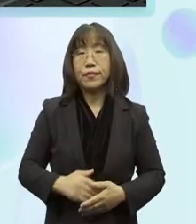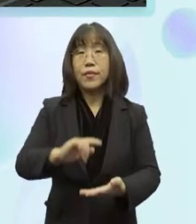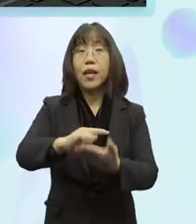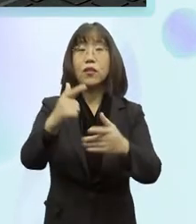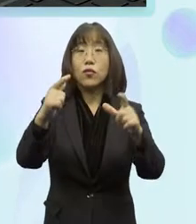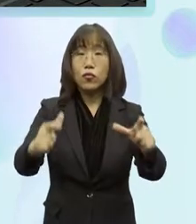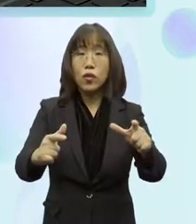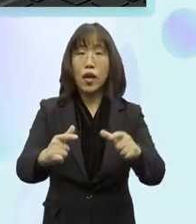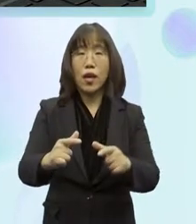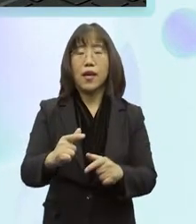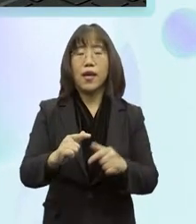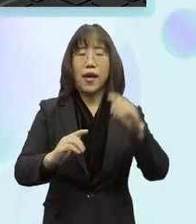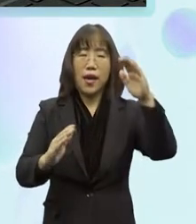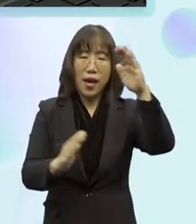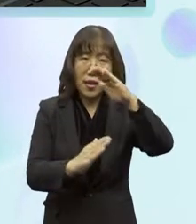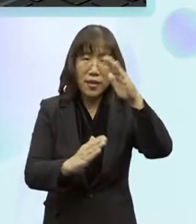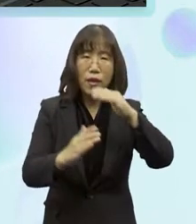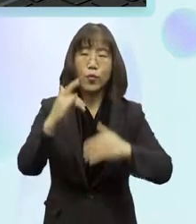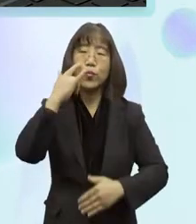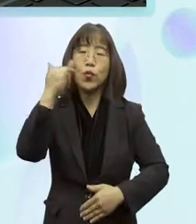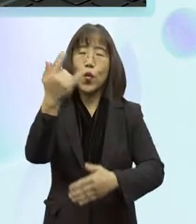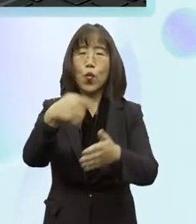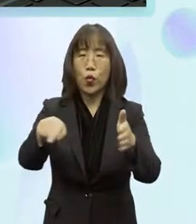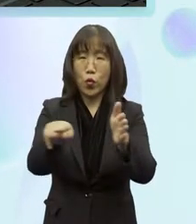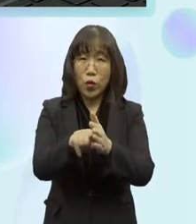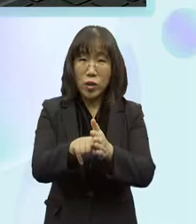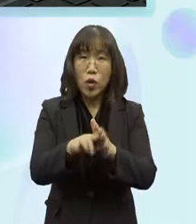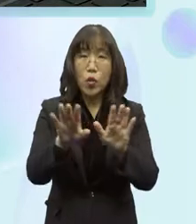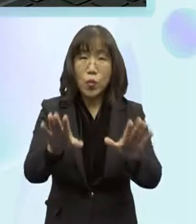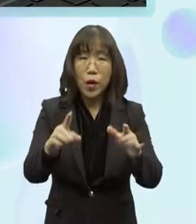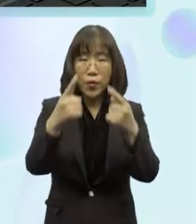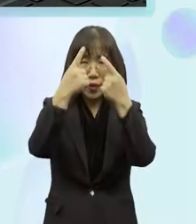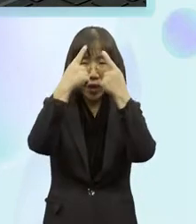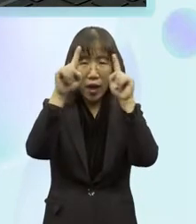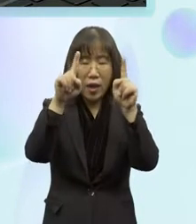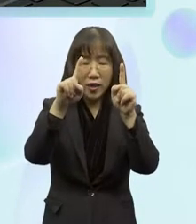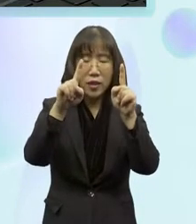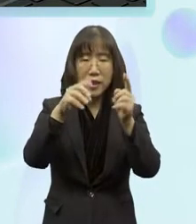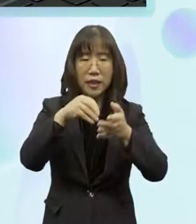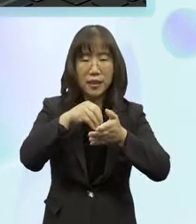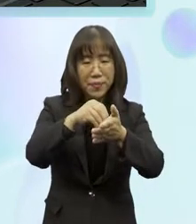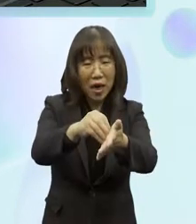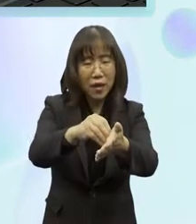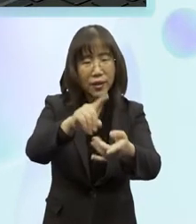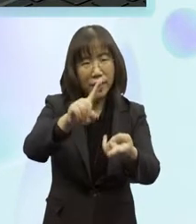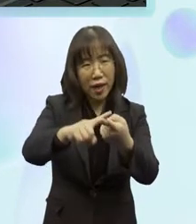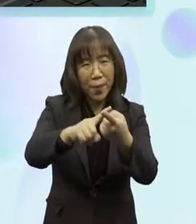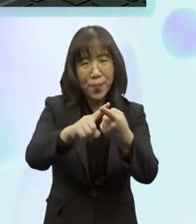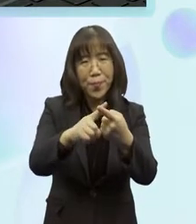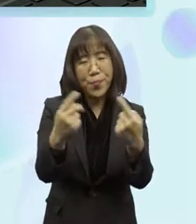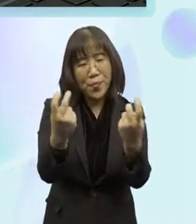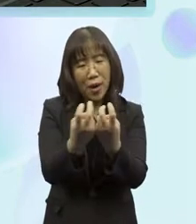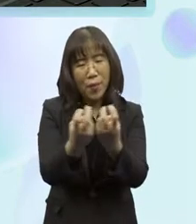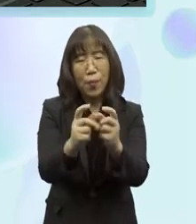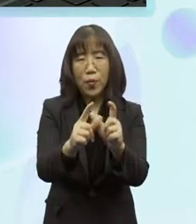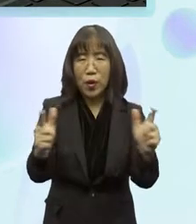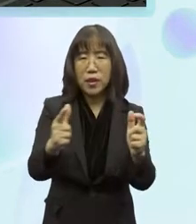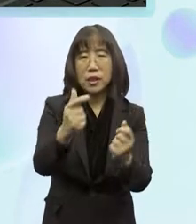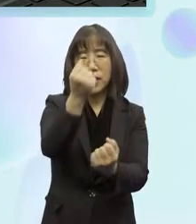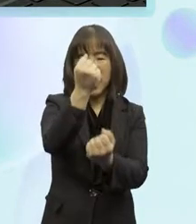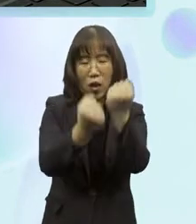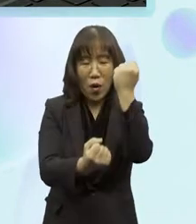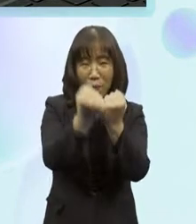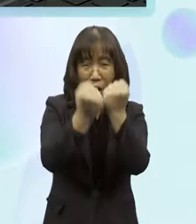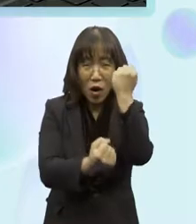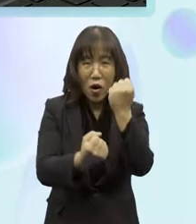보냈는데요. 강서구가 수험생과 학부모를 위해 2021 대입 정시 지원 전략 설명회와 고3 청소년을